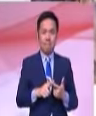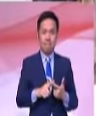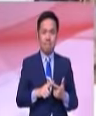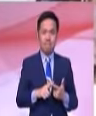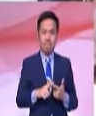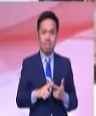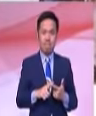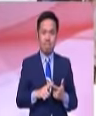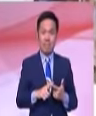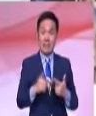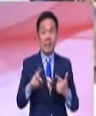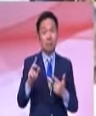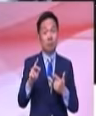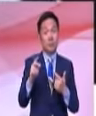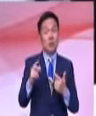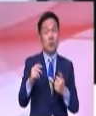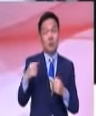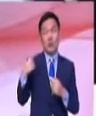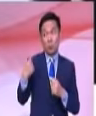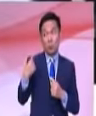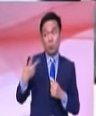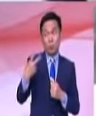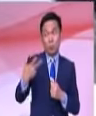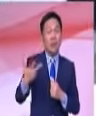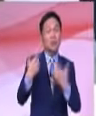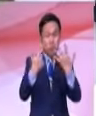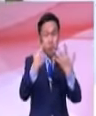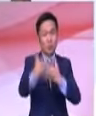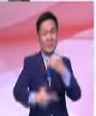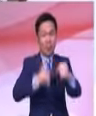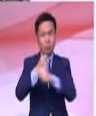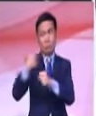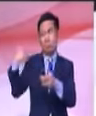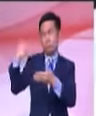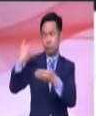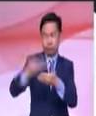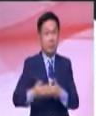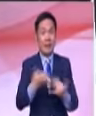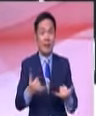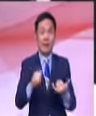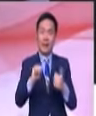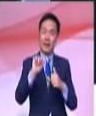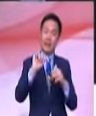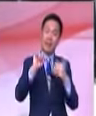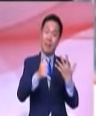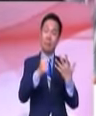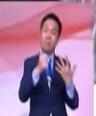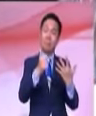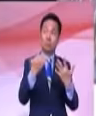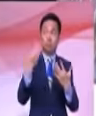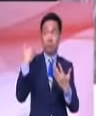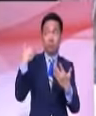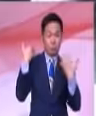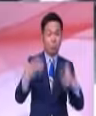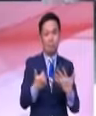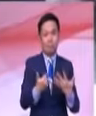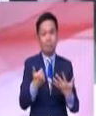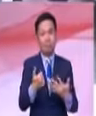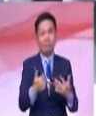kali tahun yang ke-7 dan kali yang ke-6 lah. Dan program ini adalah anjuran